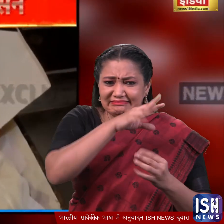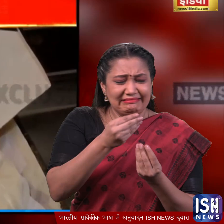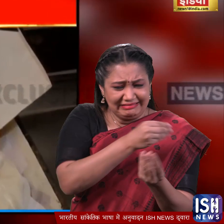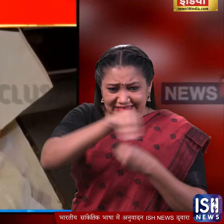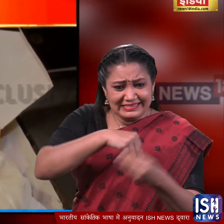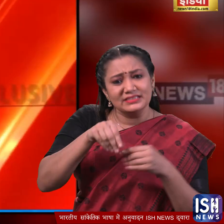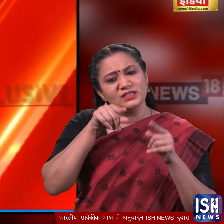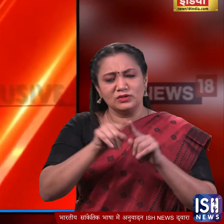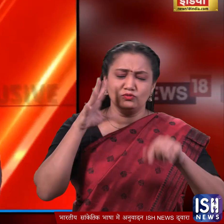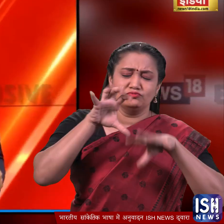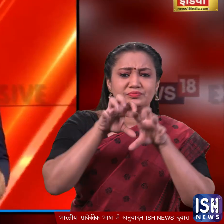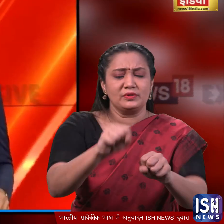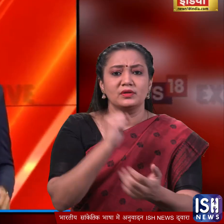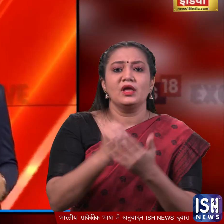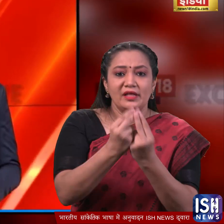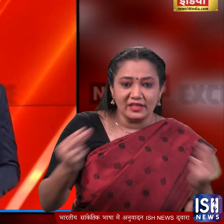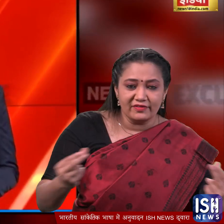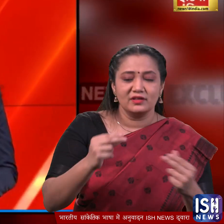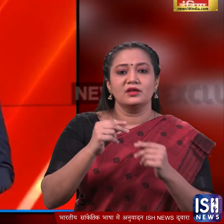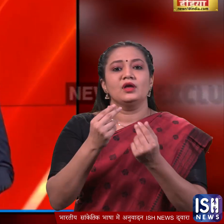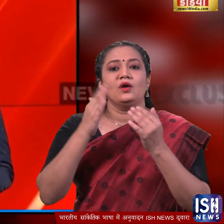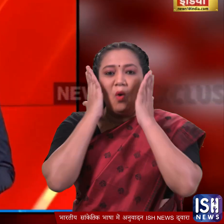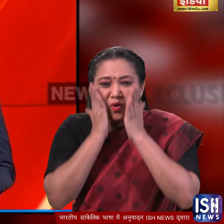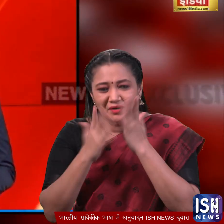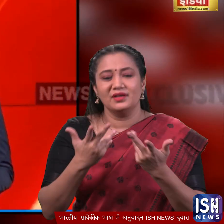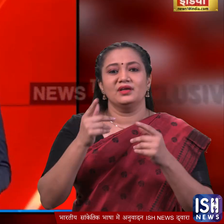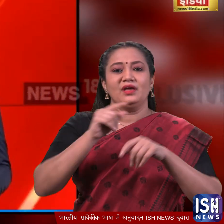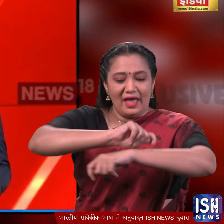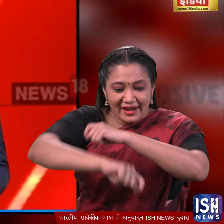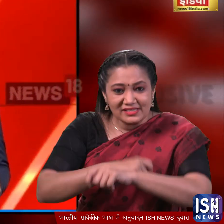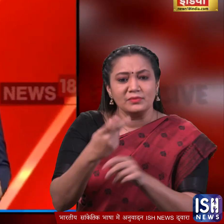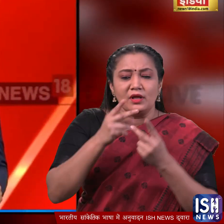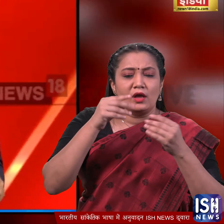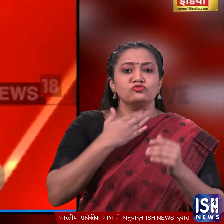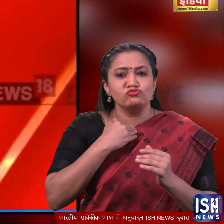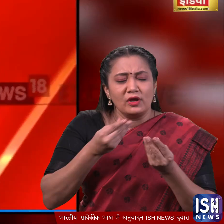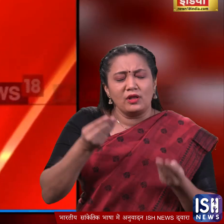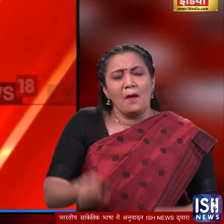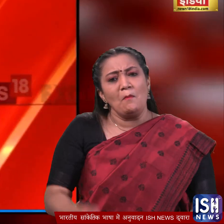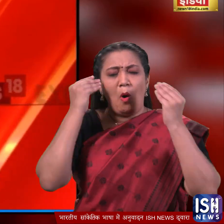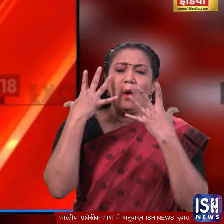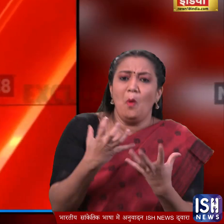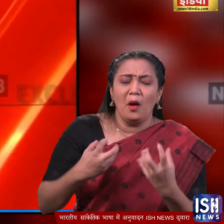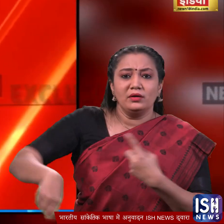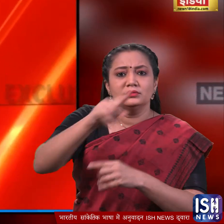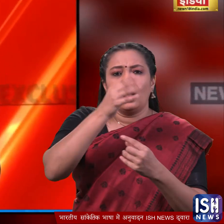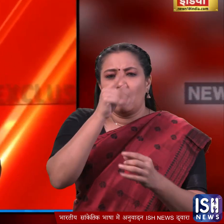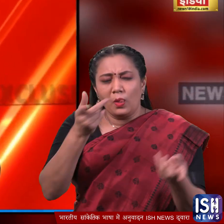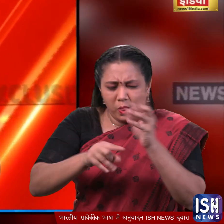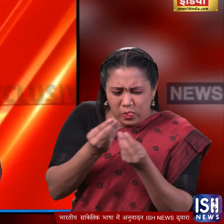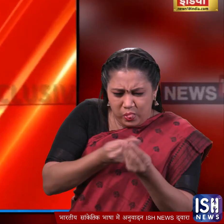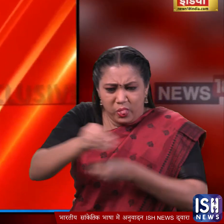की तैयारी है। सौभाग्य की एक बात है कि दिवाली, होली और रक्षाबंधन जैसे त्योहारों में मिठाई की डिमांड बढ़ती है तो मिलावटखोरी